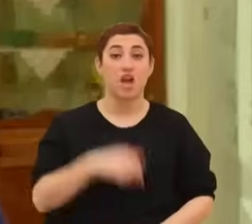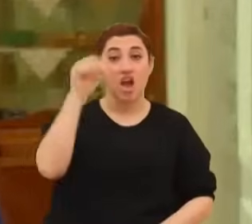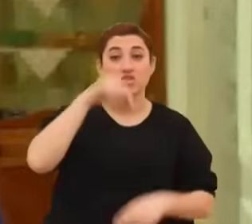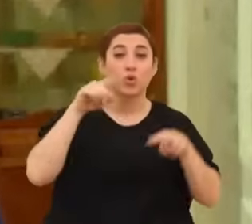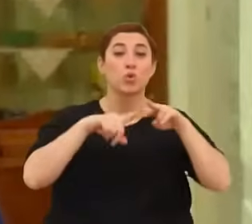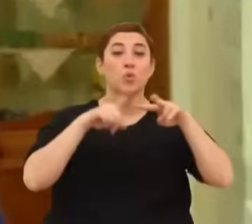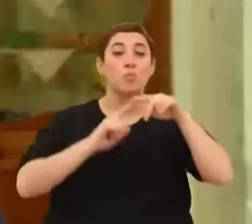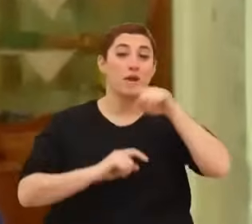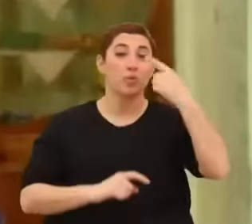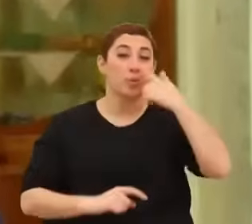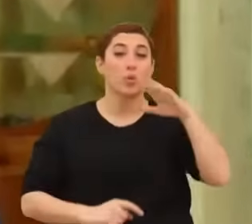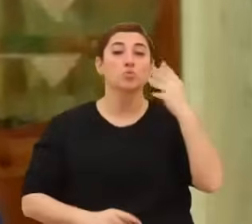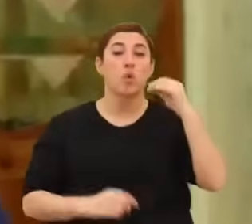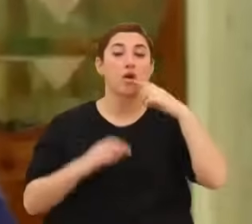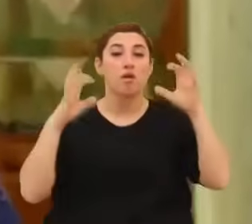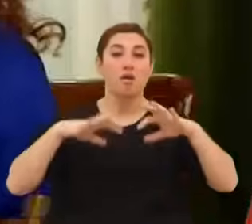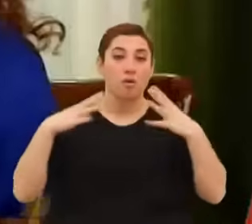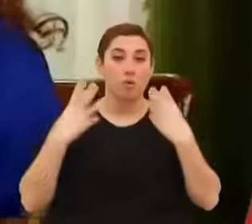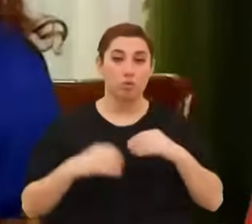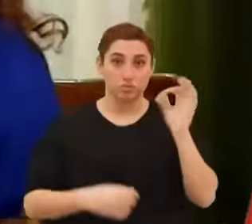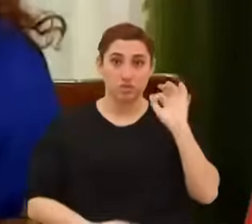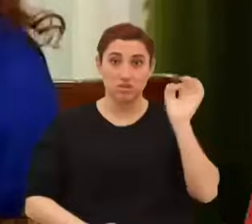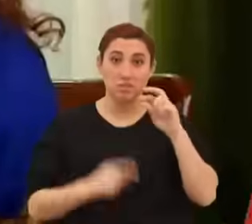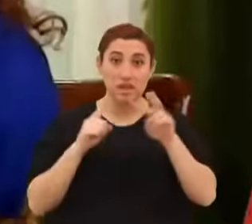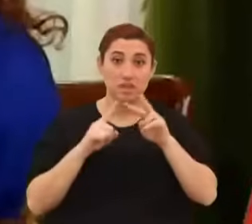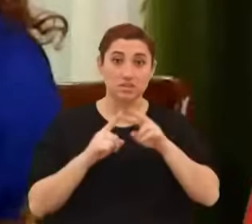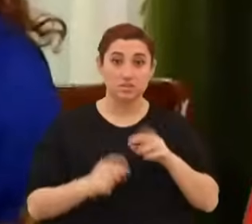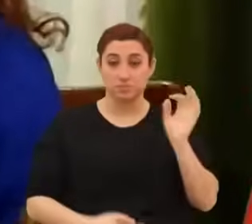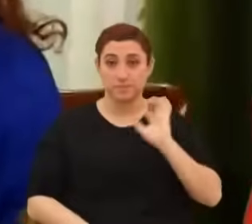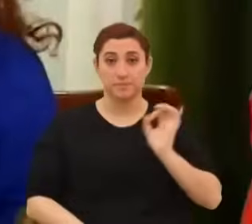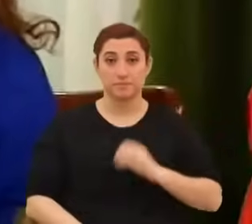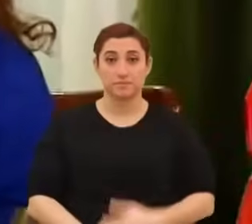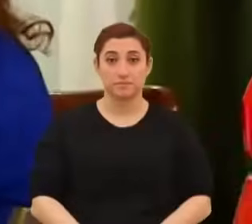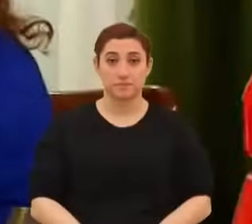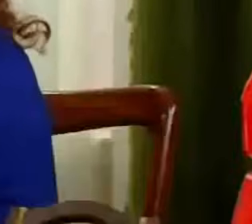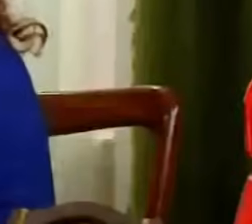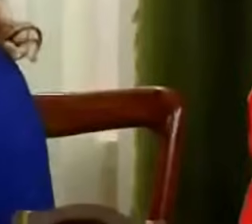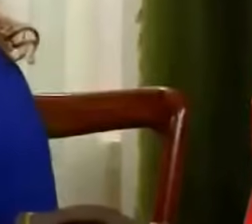Aşağı Nürnbergliler köyü çok kar alıyormuş. Değil mi Nazlıcığım? Hı hı.